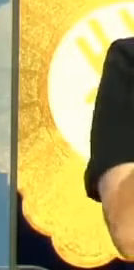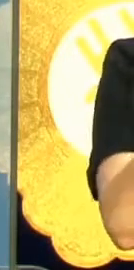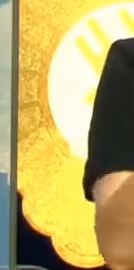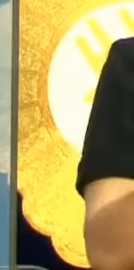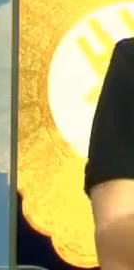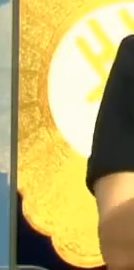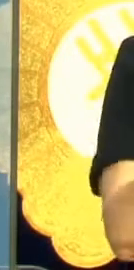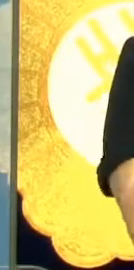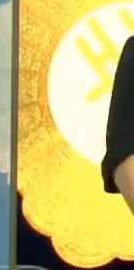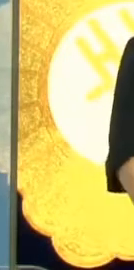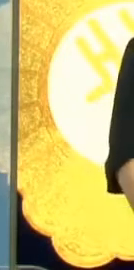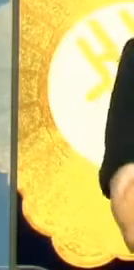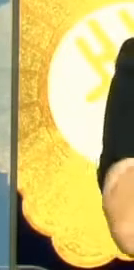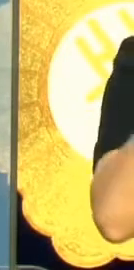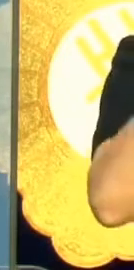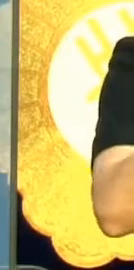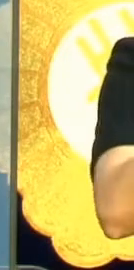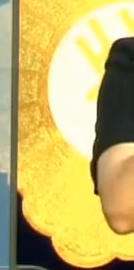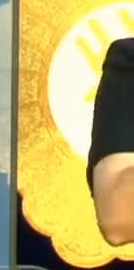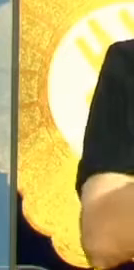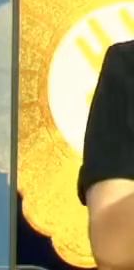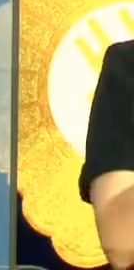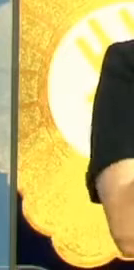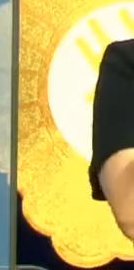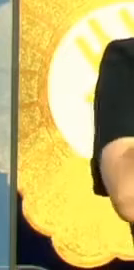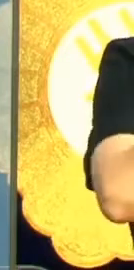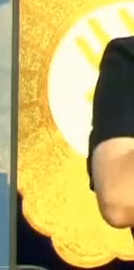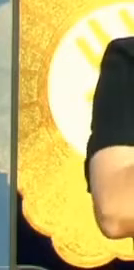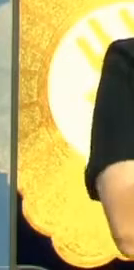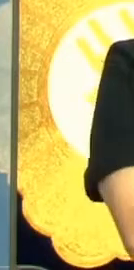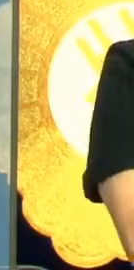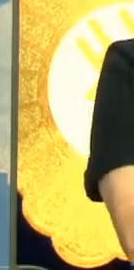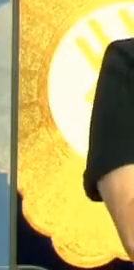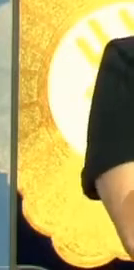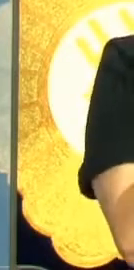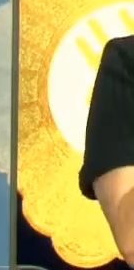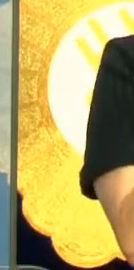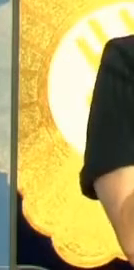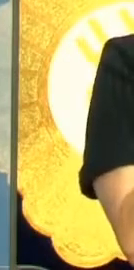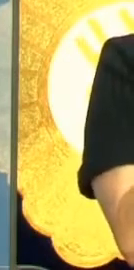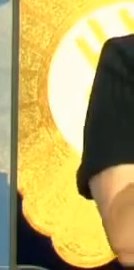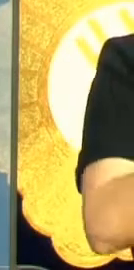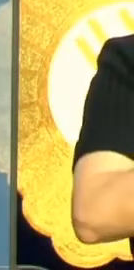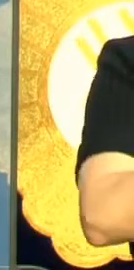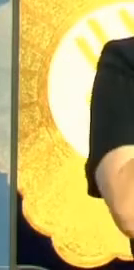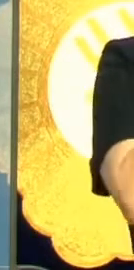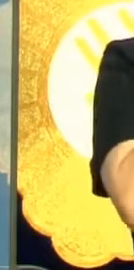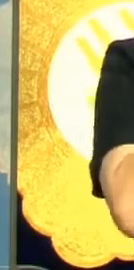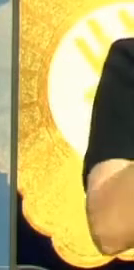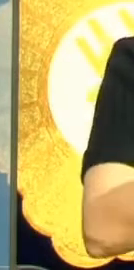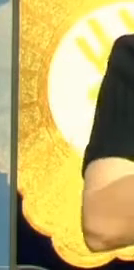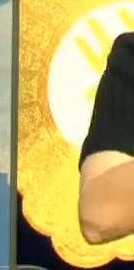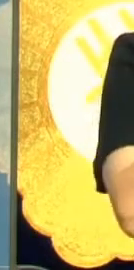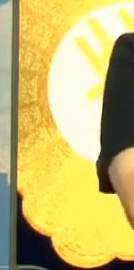직업재활법, 중증 장애인 생산품법 등으로 명문화되어 있으며